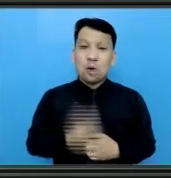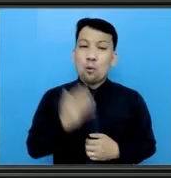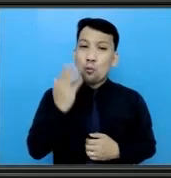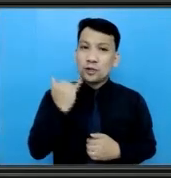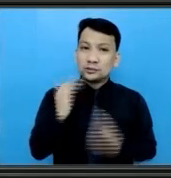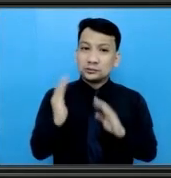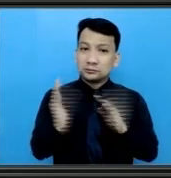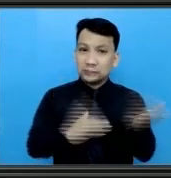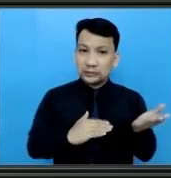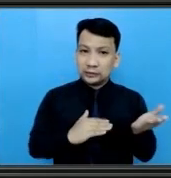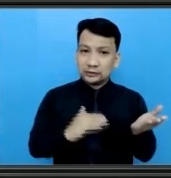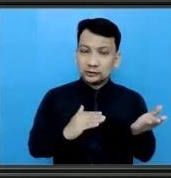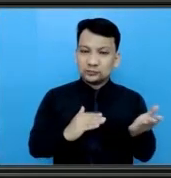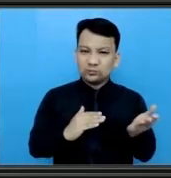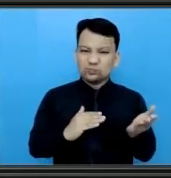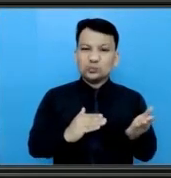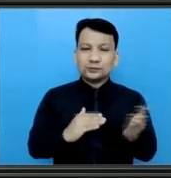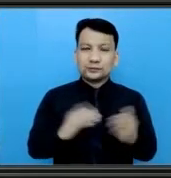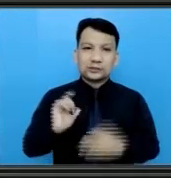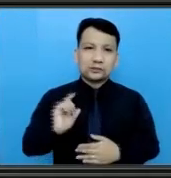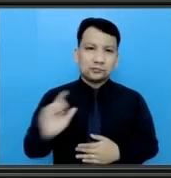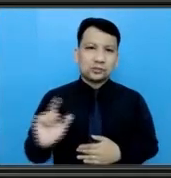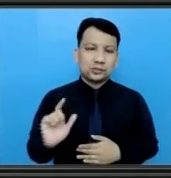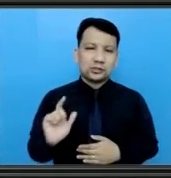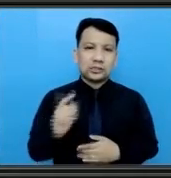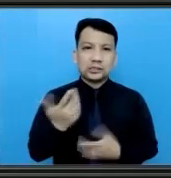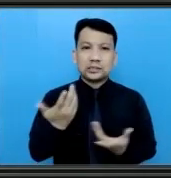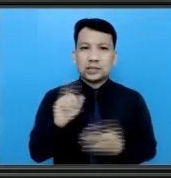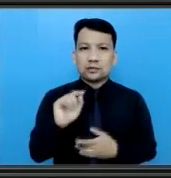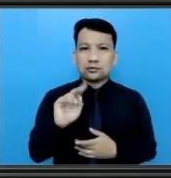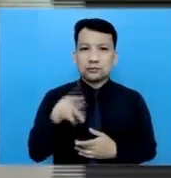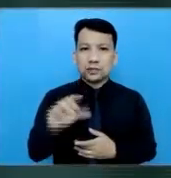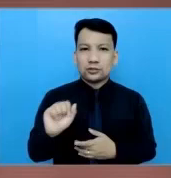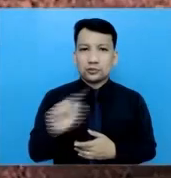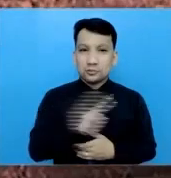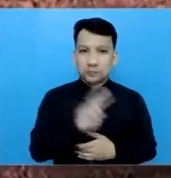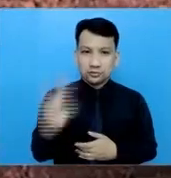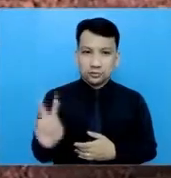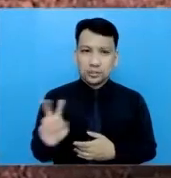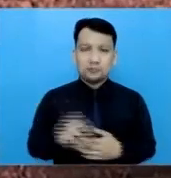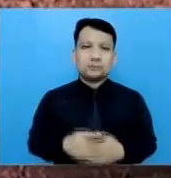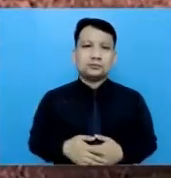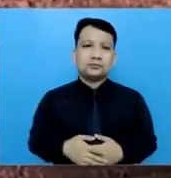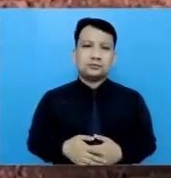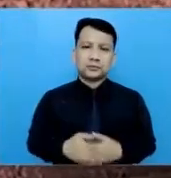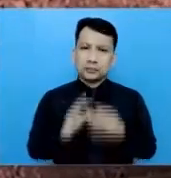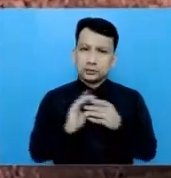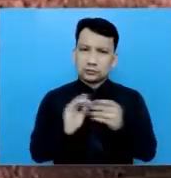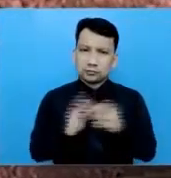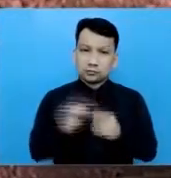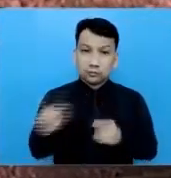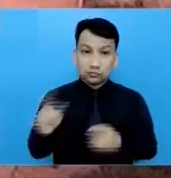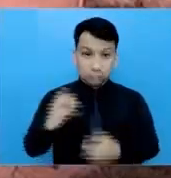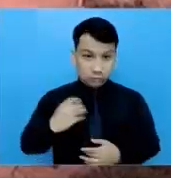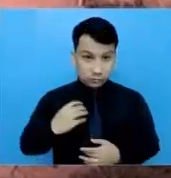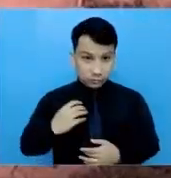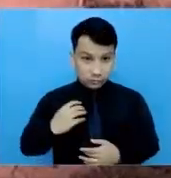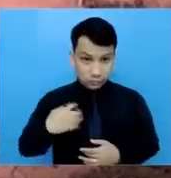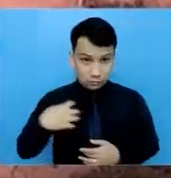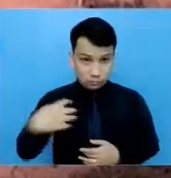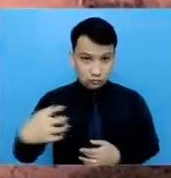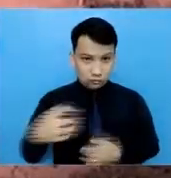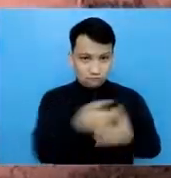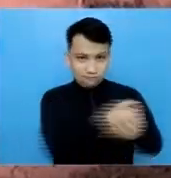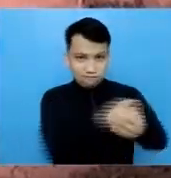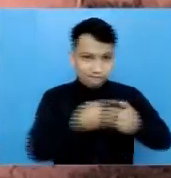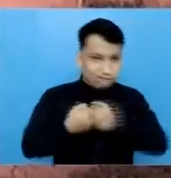sa kamay ng mga pulis sa isang raid sa Tupada sa Valenzuela. Sa kwento kasi ng mga pulis, nakipagbuno raw ang